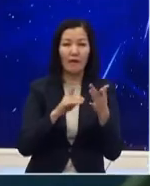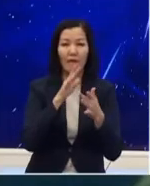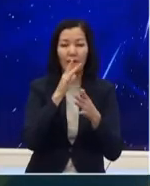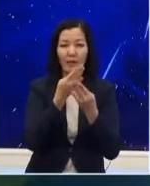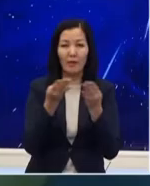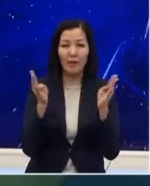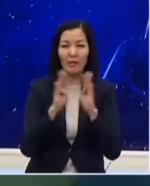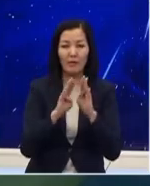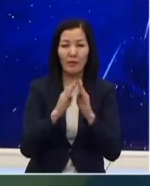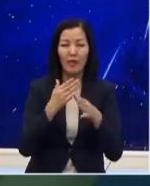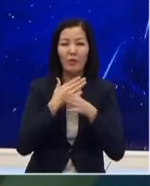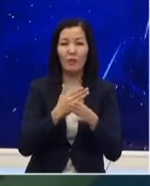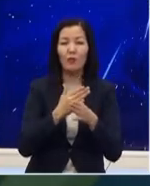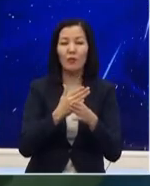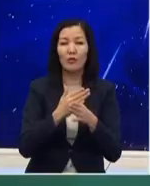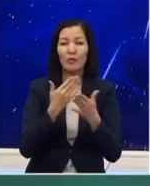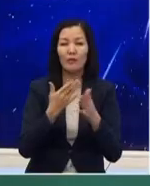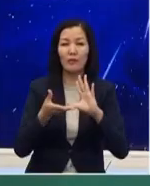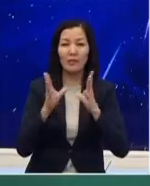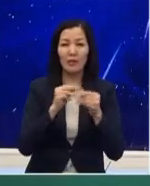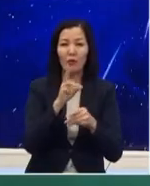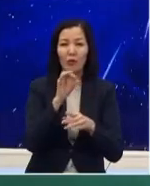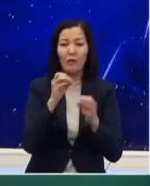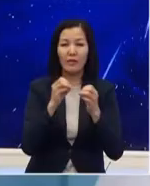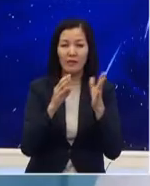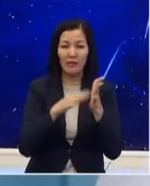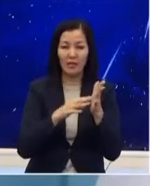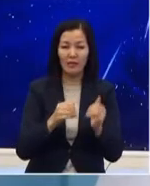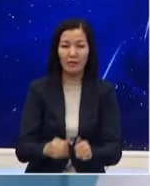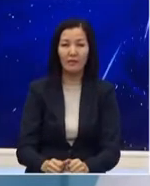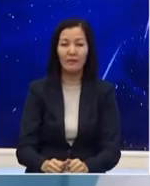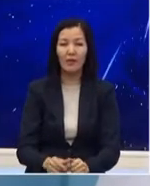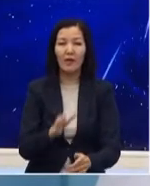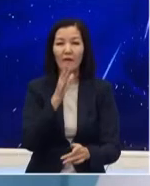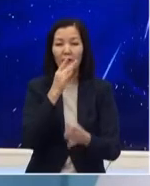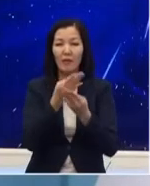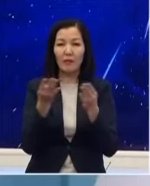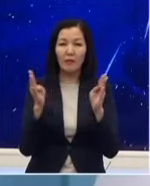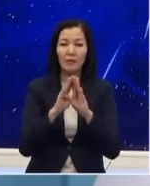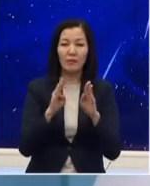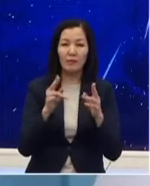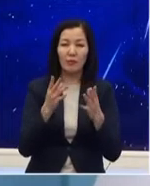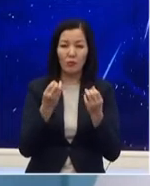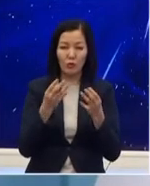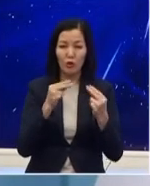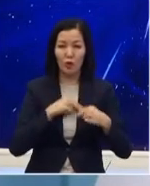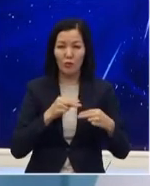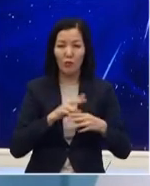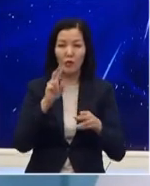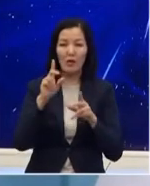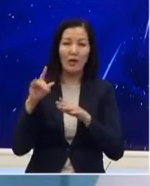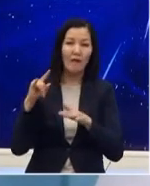пандемии. В основном помощь требовалась пациентам с диагнозом ковидная пневмония. Во время пандемии тоже работали.